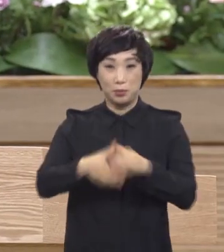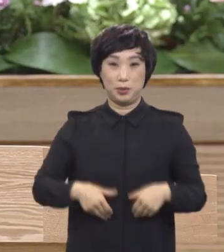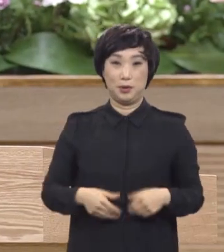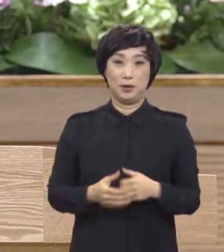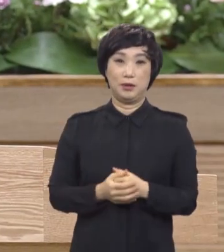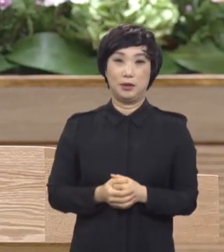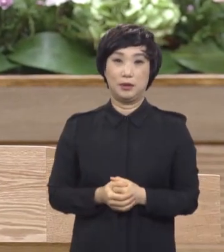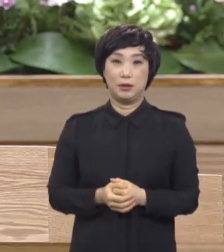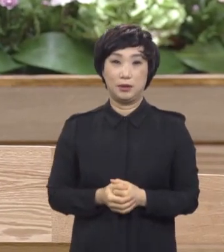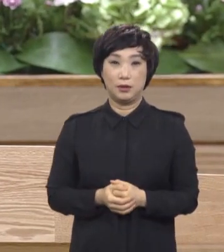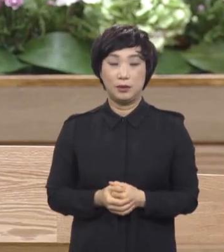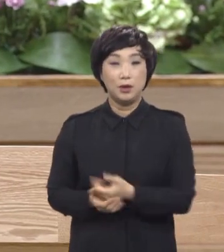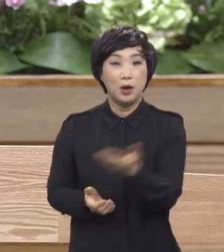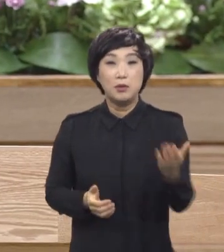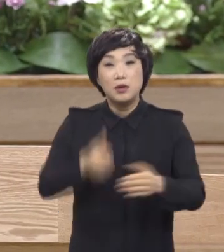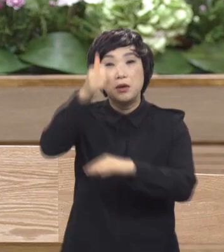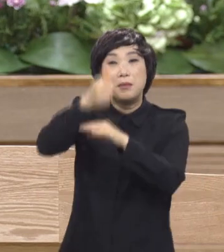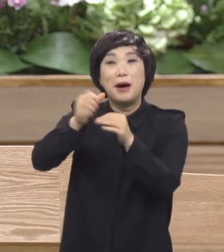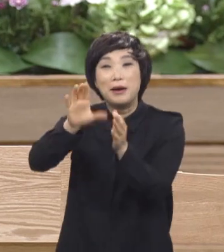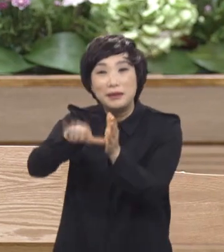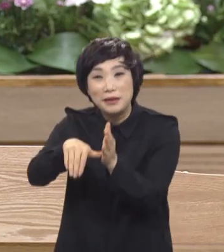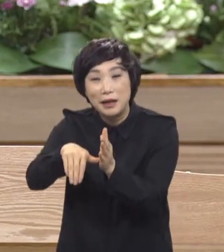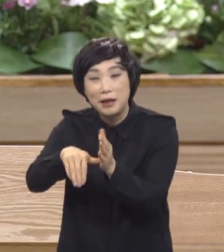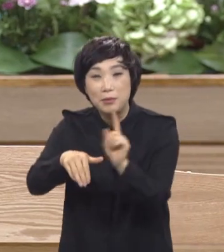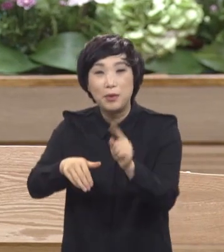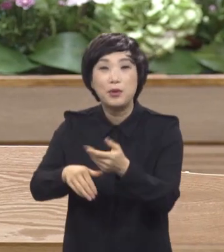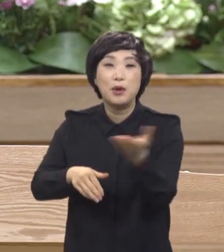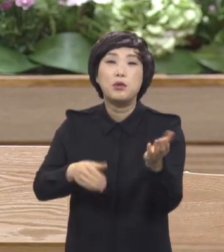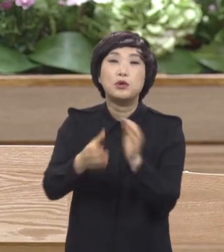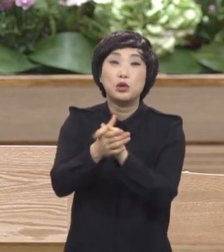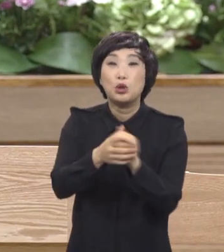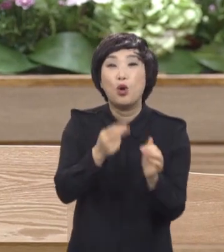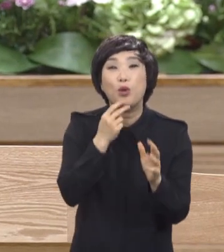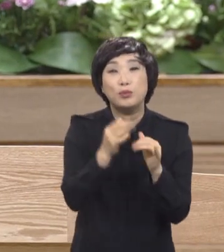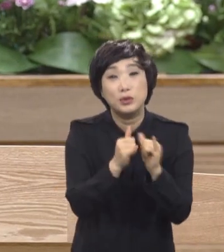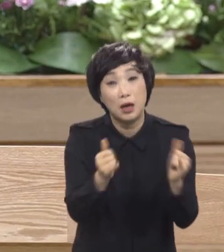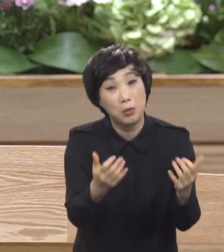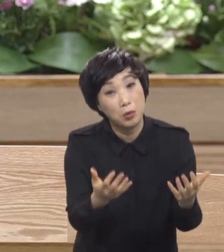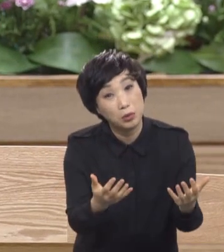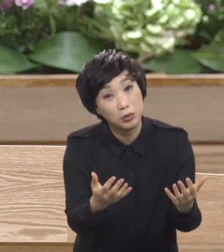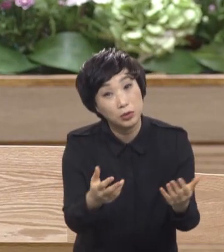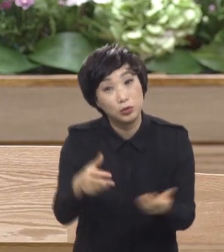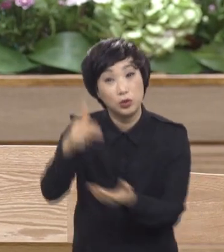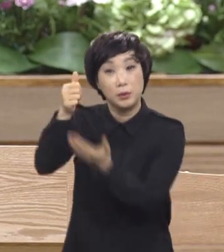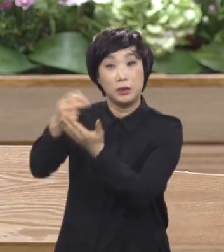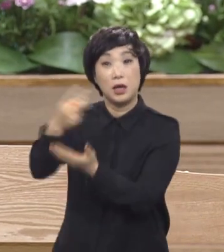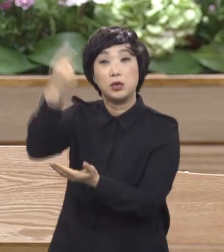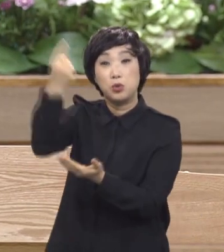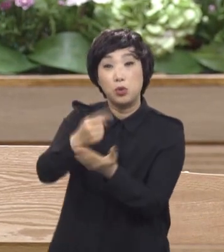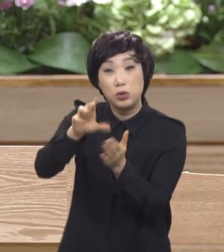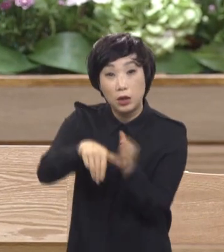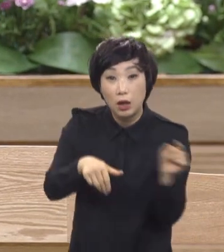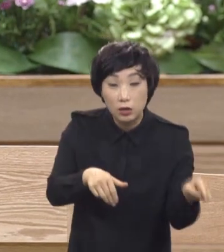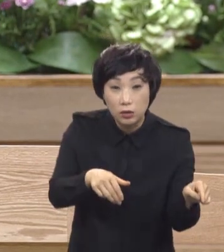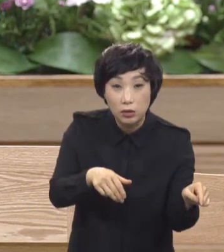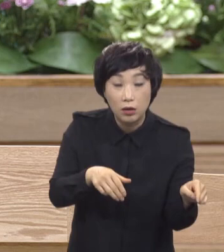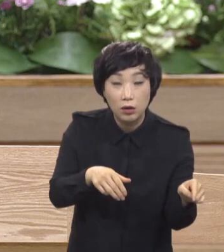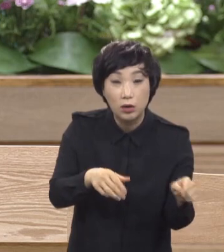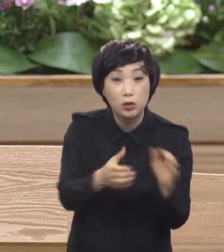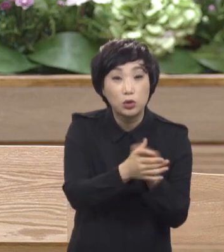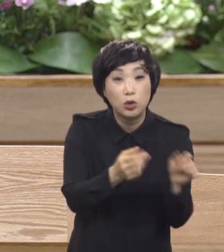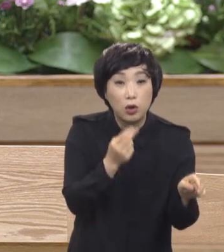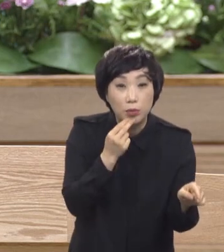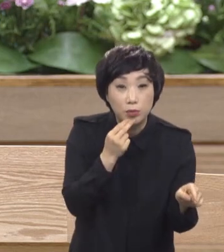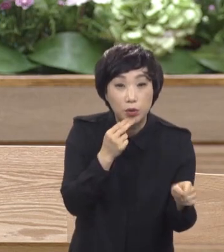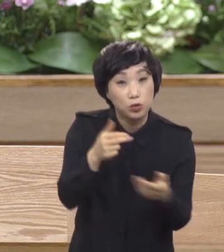그럼 마지막 때는 기도하지 않는 사람이 주님의 제림의 날에 과연 우리가